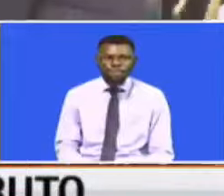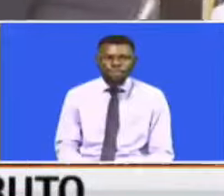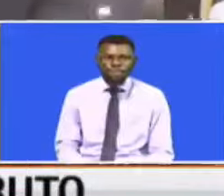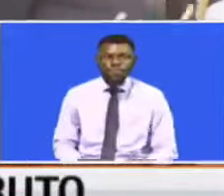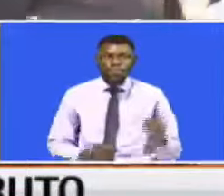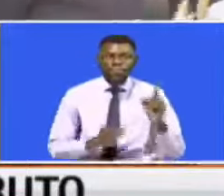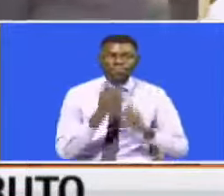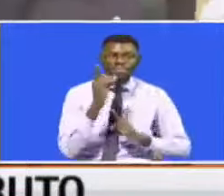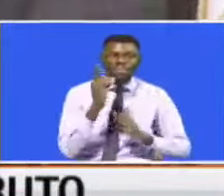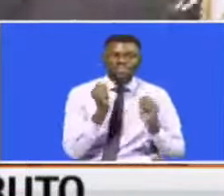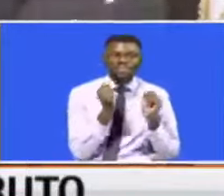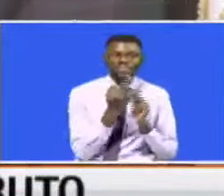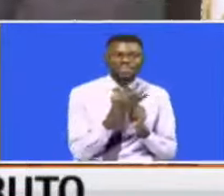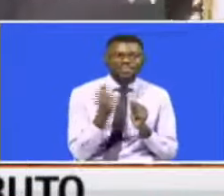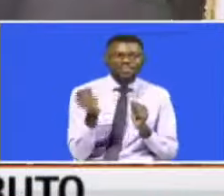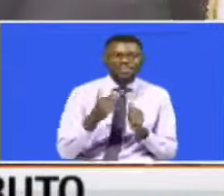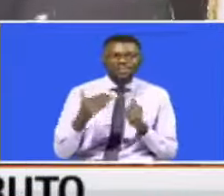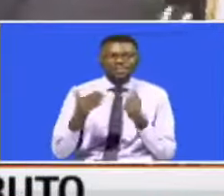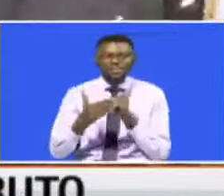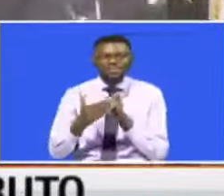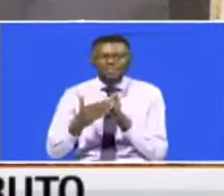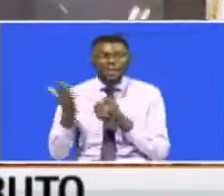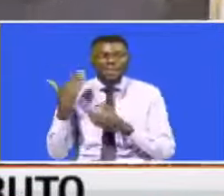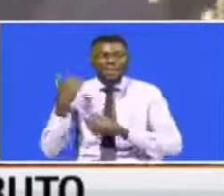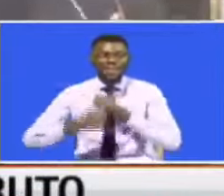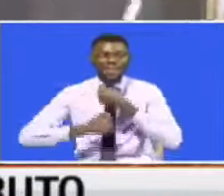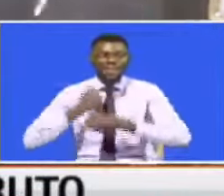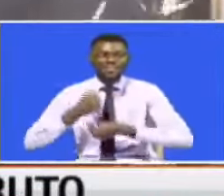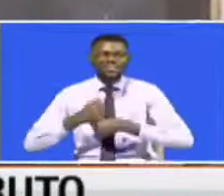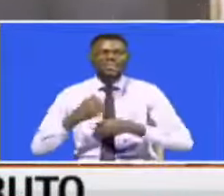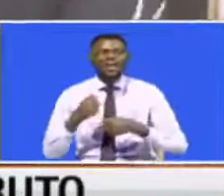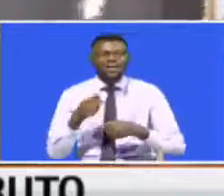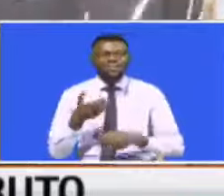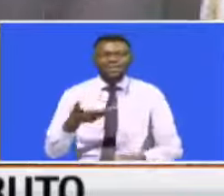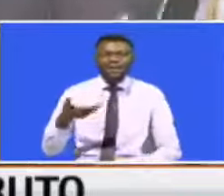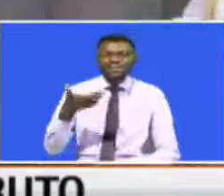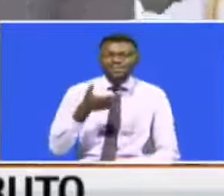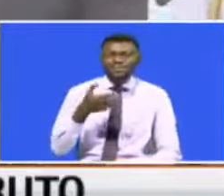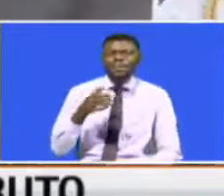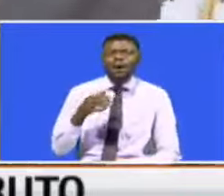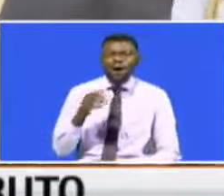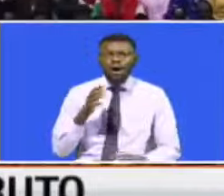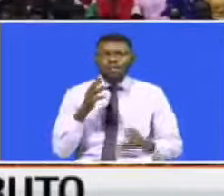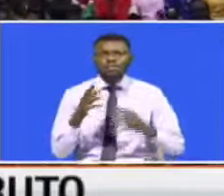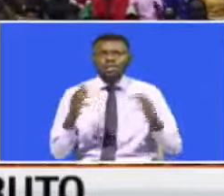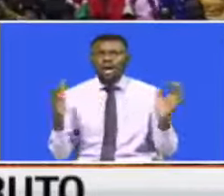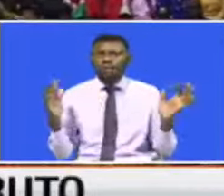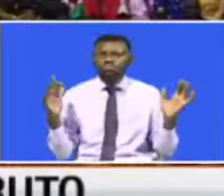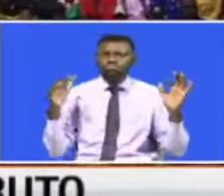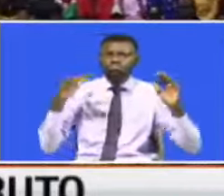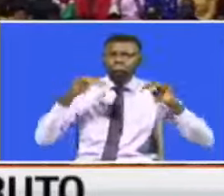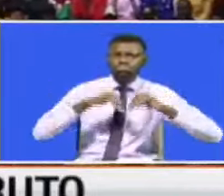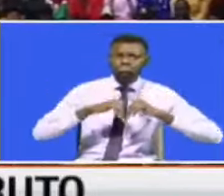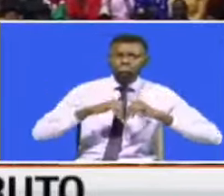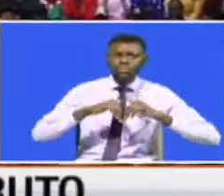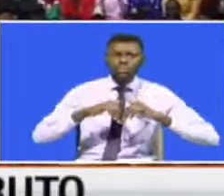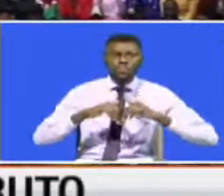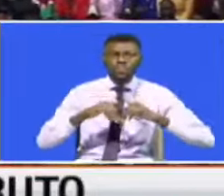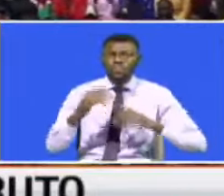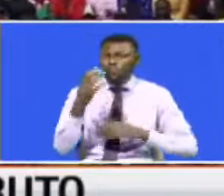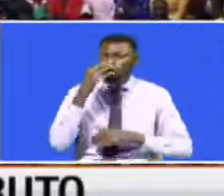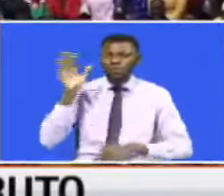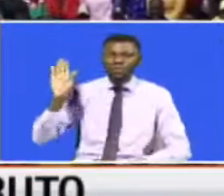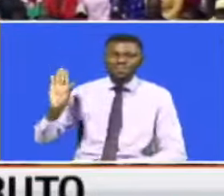Tarehe 13 Septemba mwaka uliopita, kwenye uga wa Kasarani uliofurika hadi pomoni, William Ruto